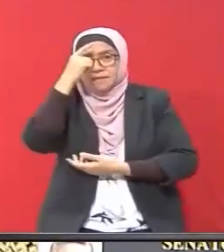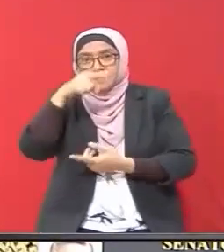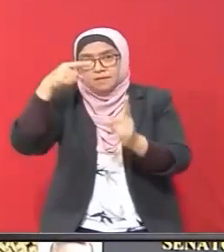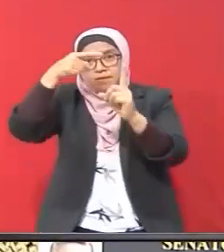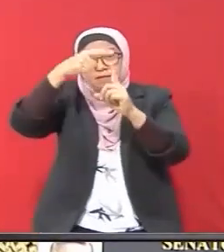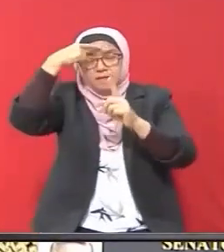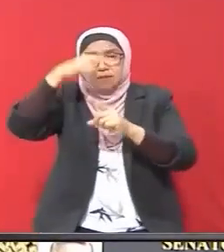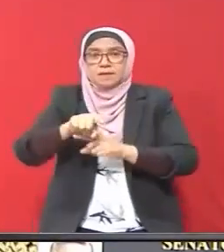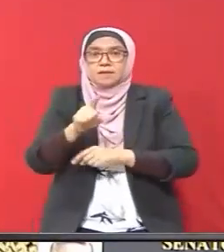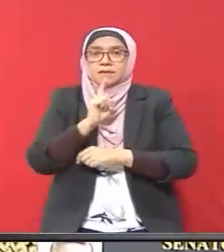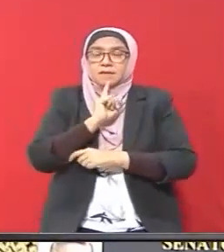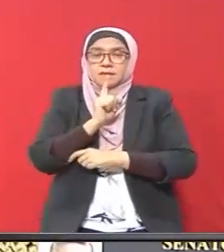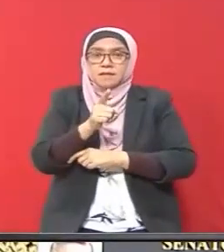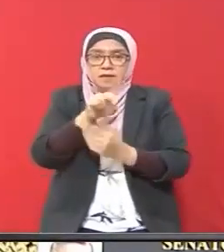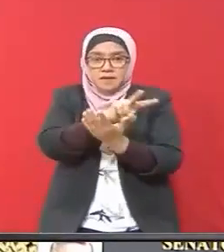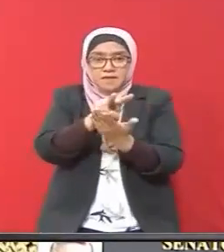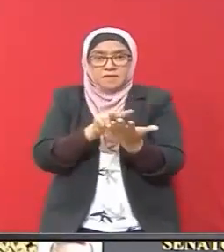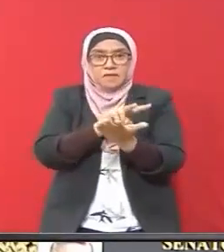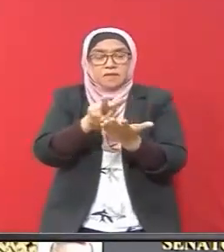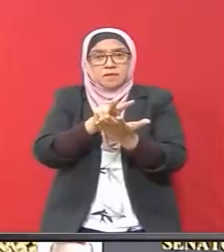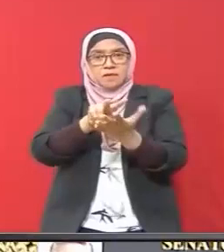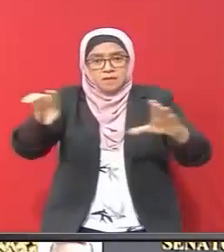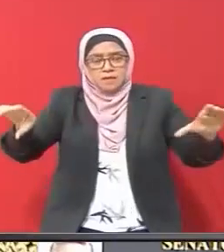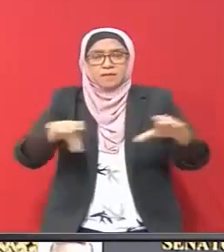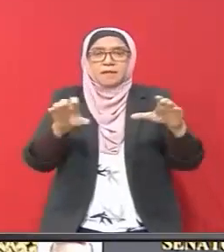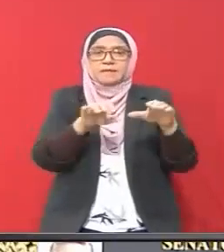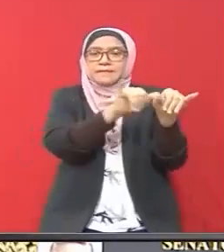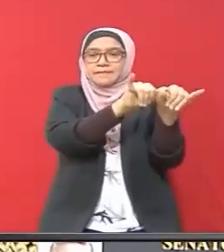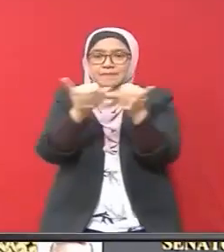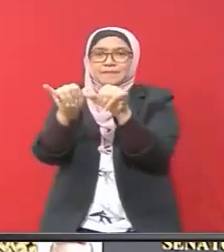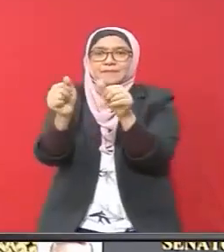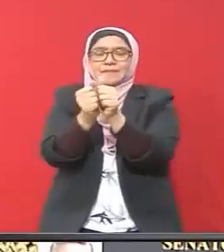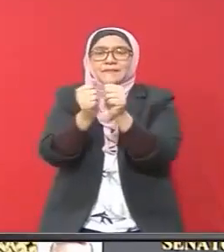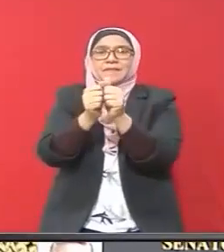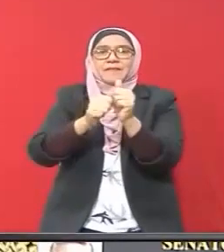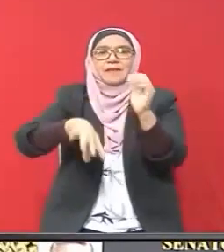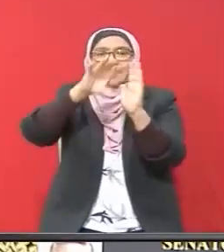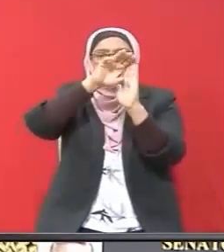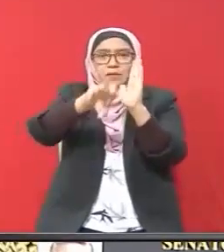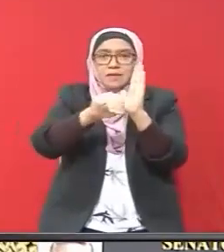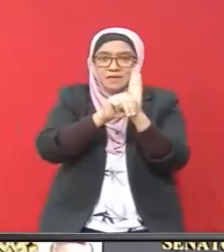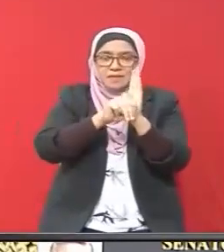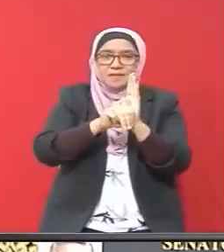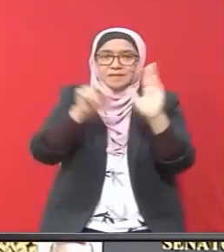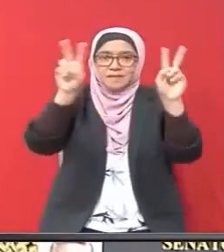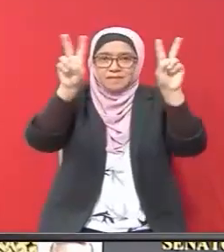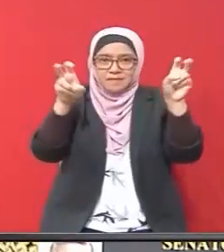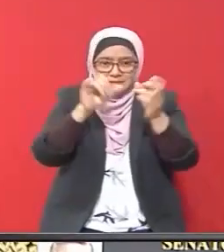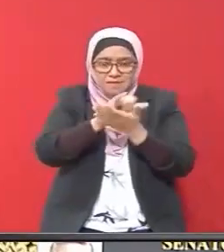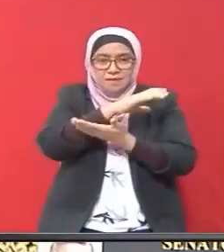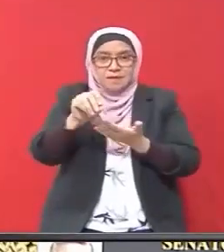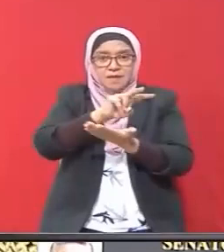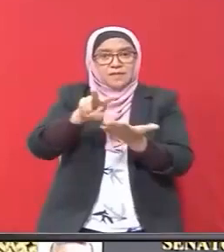selaras dengan keperluan Kurikulum mata pelajaran tersebut Selain itu widyo yang dihasilkan perlu